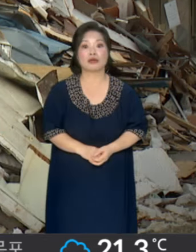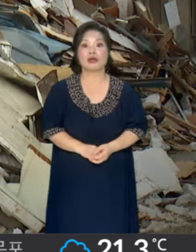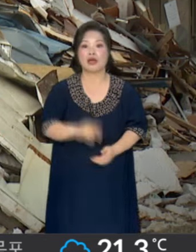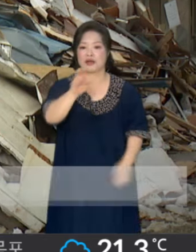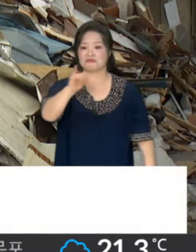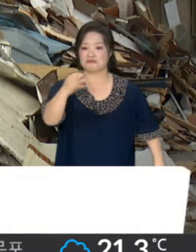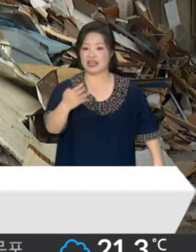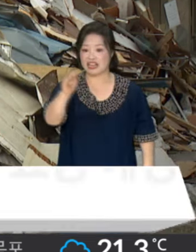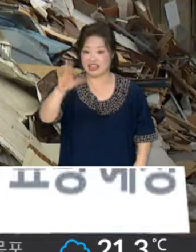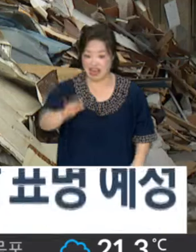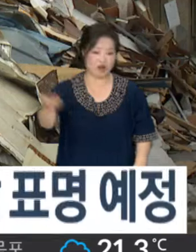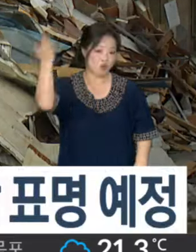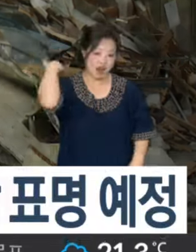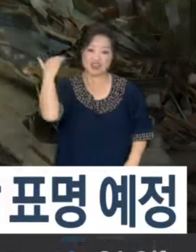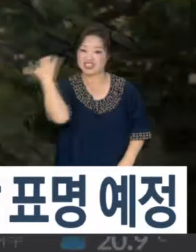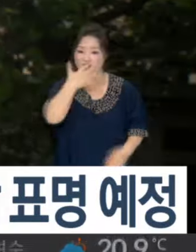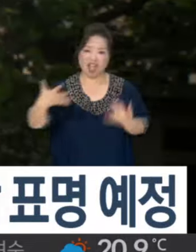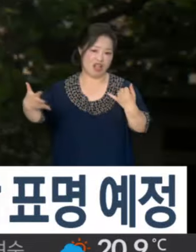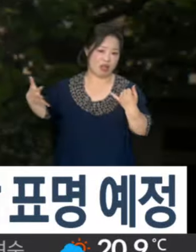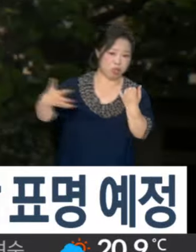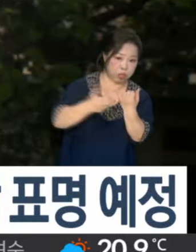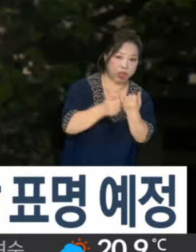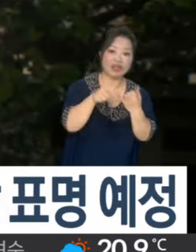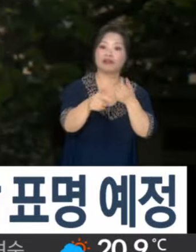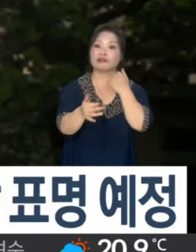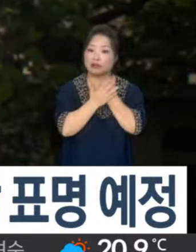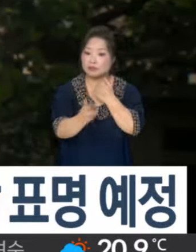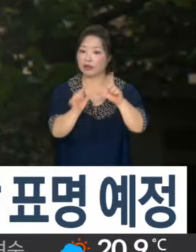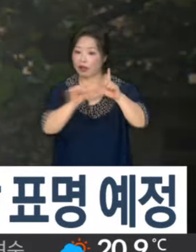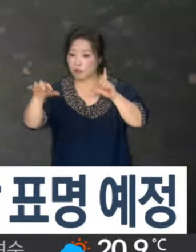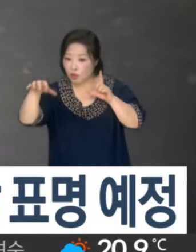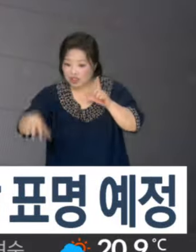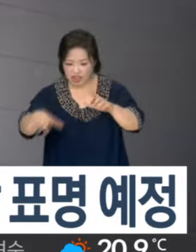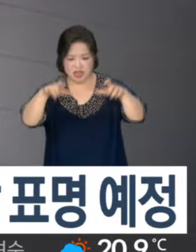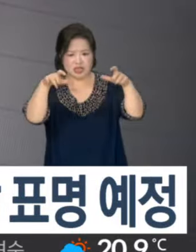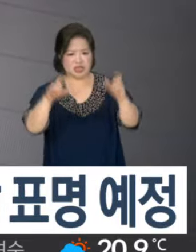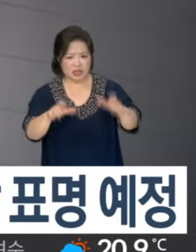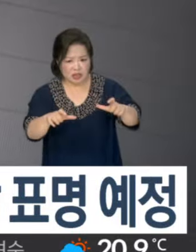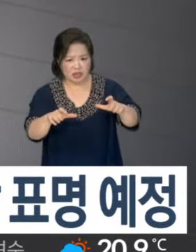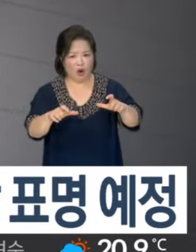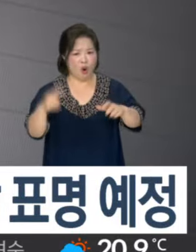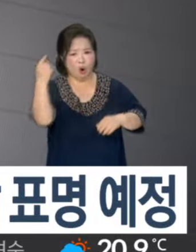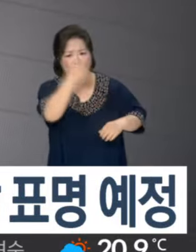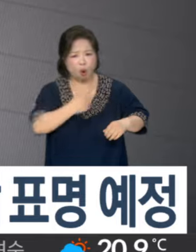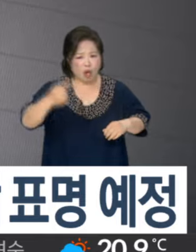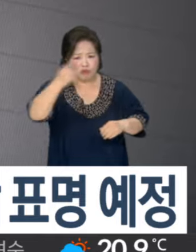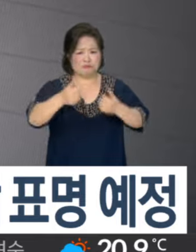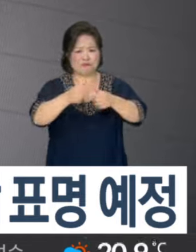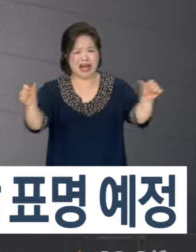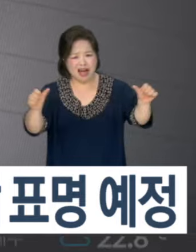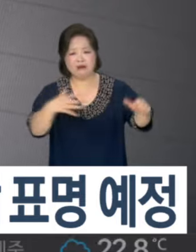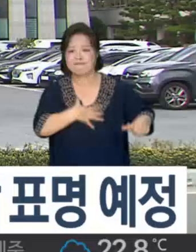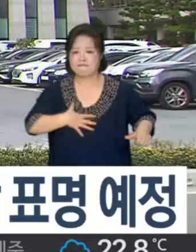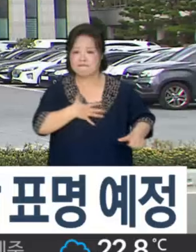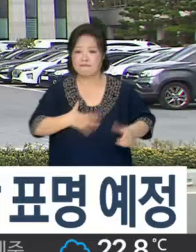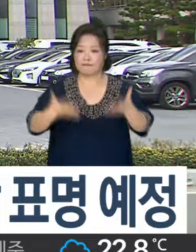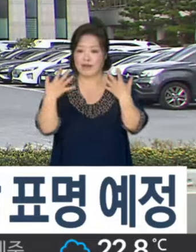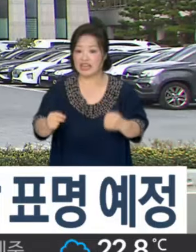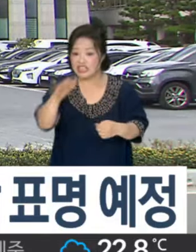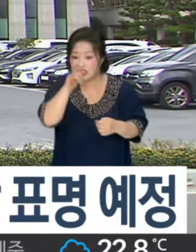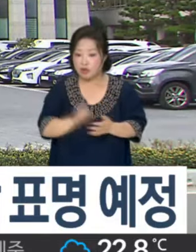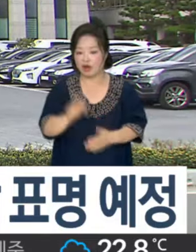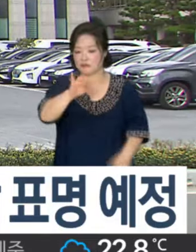미량의 과거 성범죄가 다시 주목을 받으면서 일각에서는 지역 화로 번지는 양상도 나타나고 있습니다